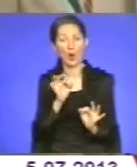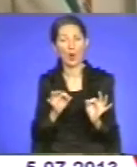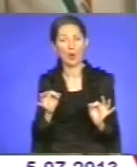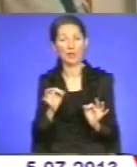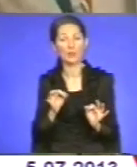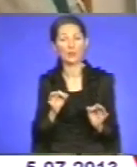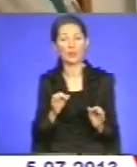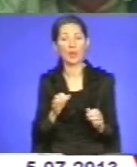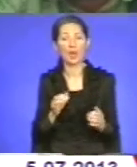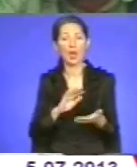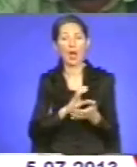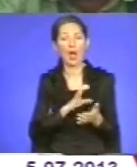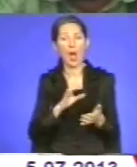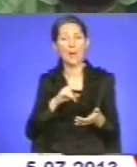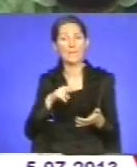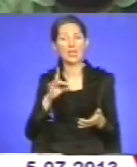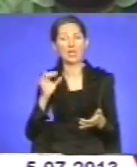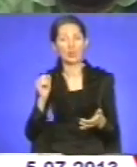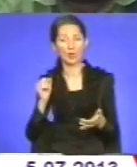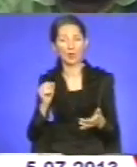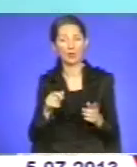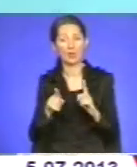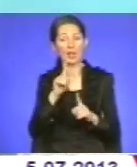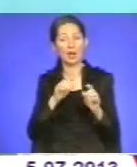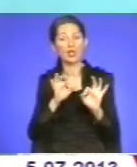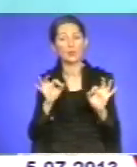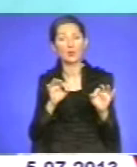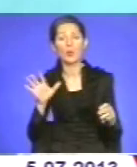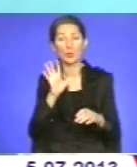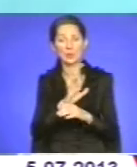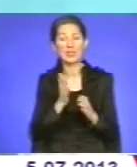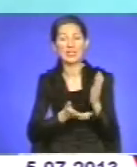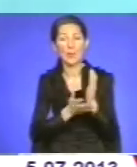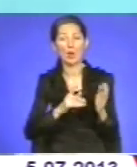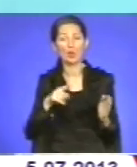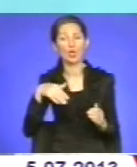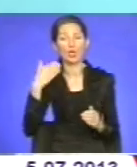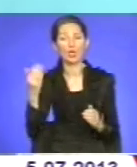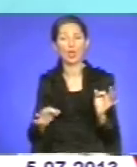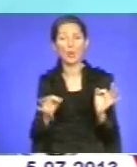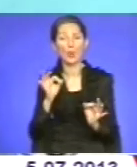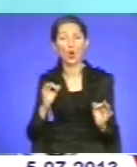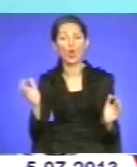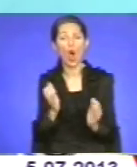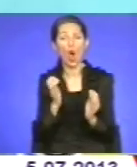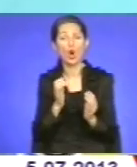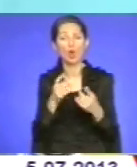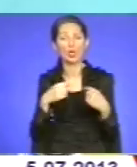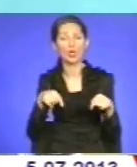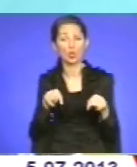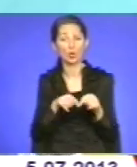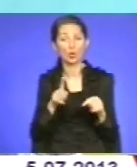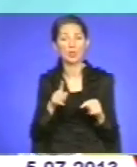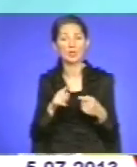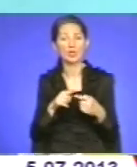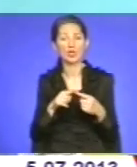засіданні детальніше розповіли про призначення парку. З однієї сторони – природоохоронна структура, з іншої сторони